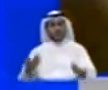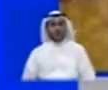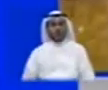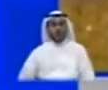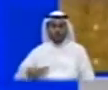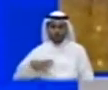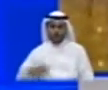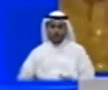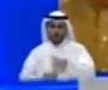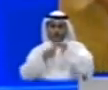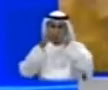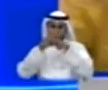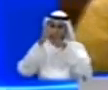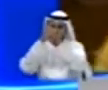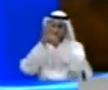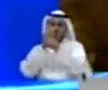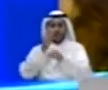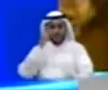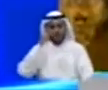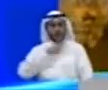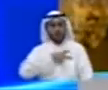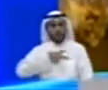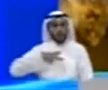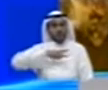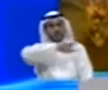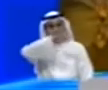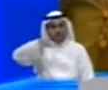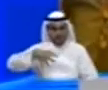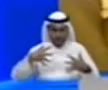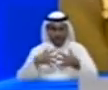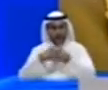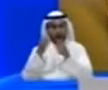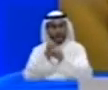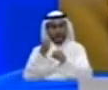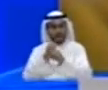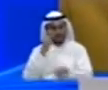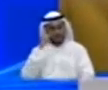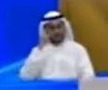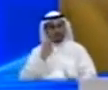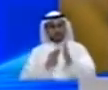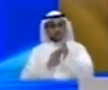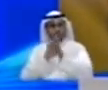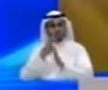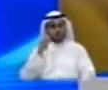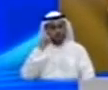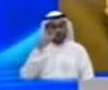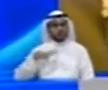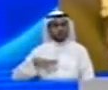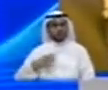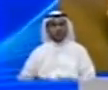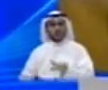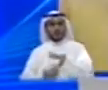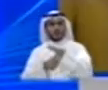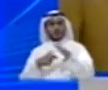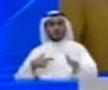صباح الأحمد جابر صباح وحكومة وشعبا. جميل. ولذلك جاءت تسمية صاحب السمو الولاد على اسم